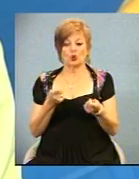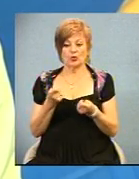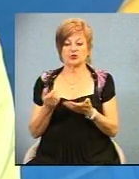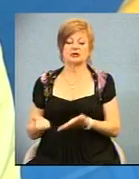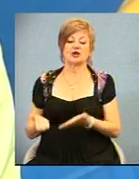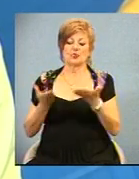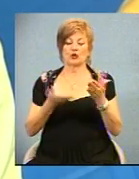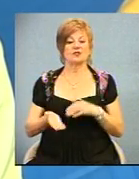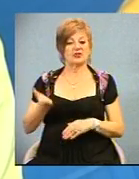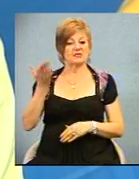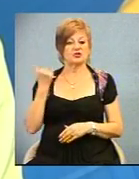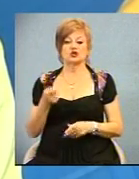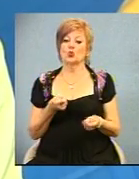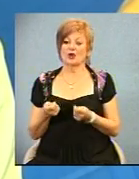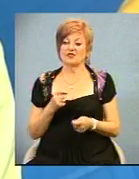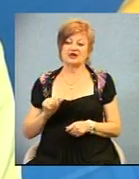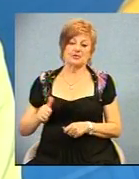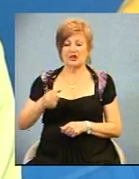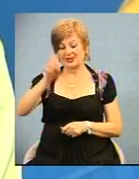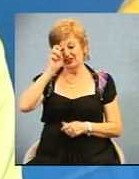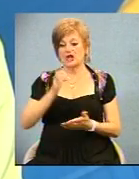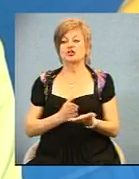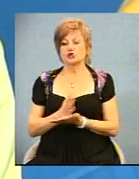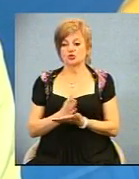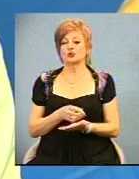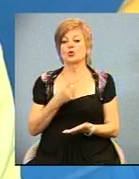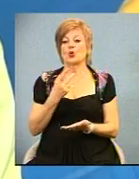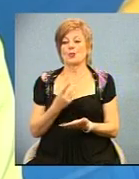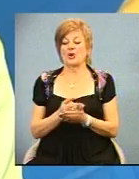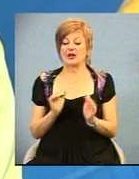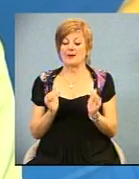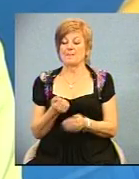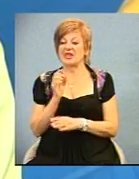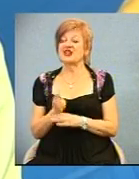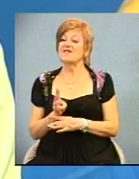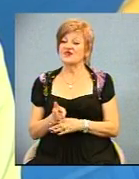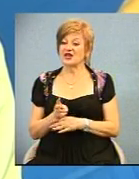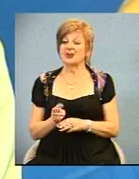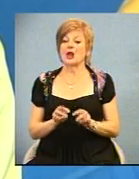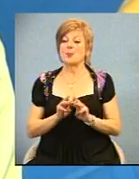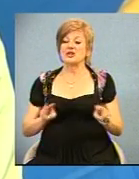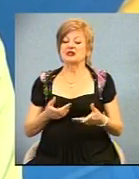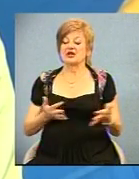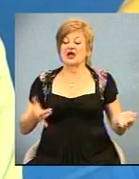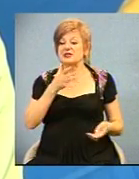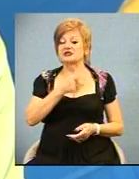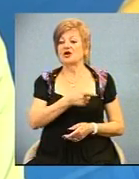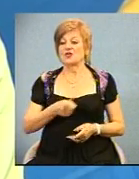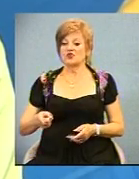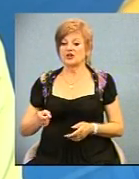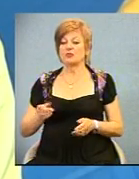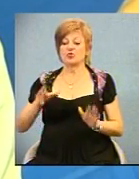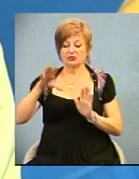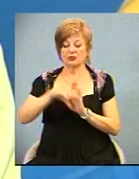й колишніх посадовців. Про перших держслужбовців показали міні-фільм. А світлини міністрів різних часів зібрали у